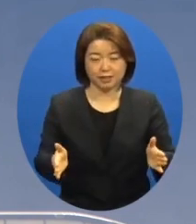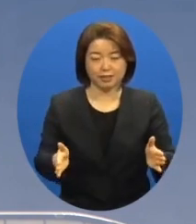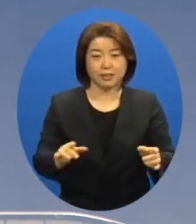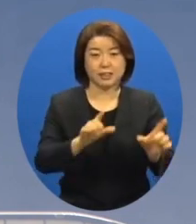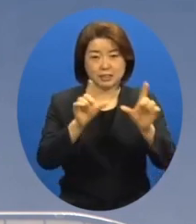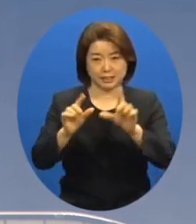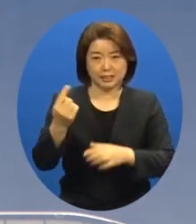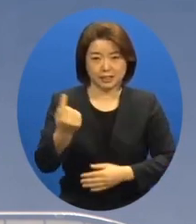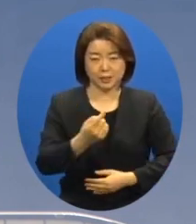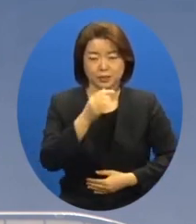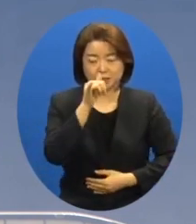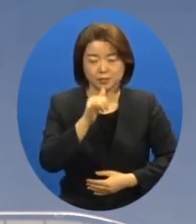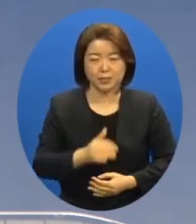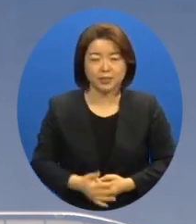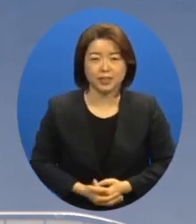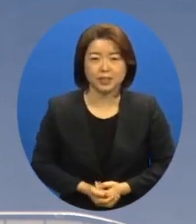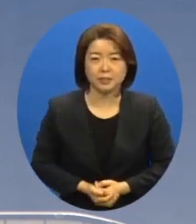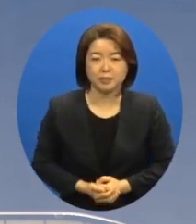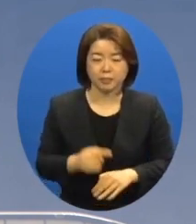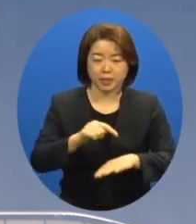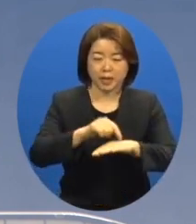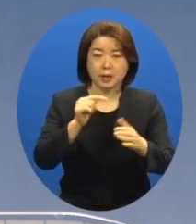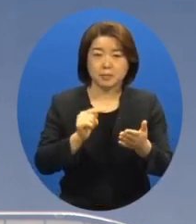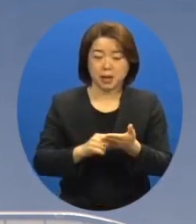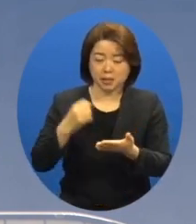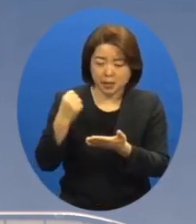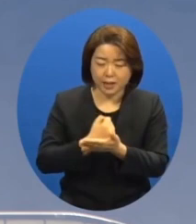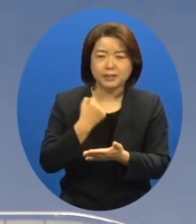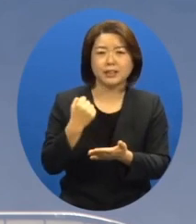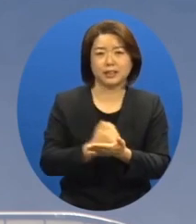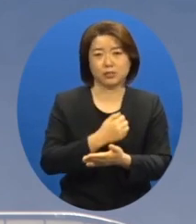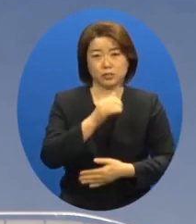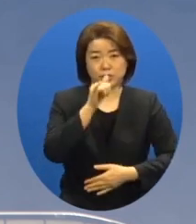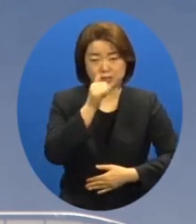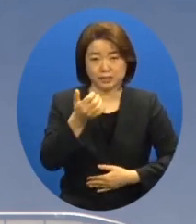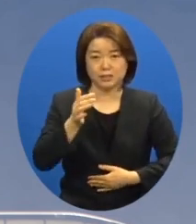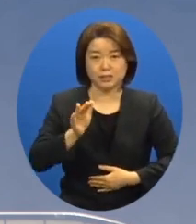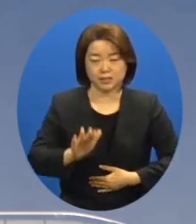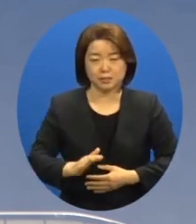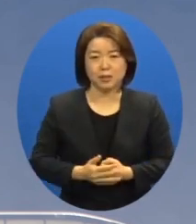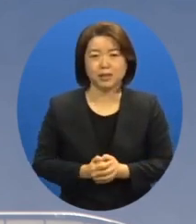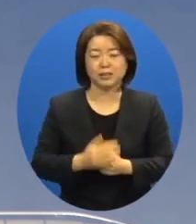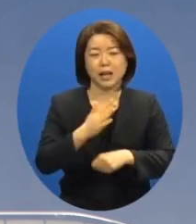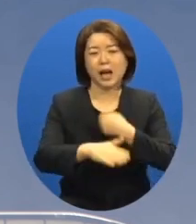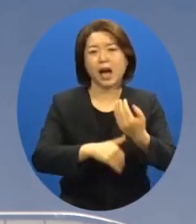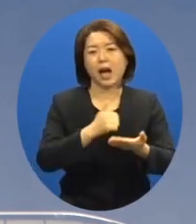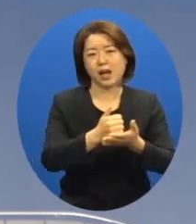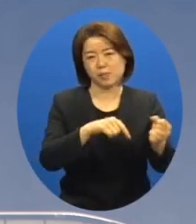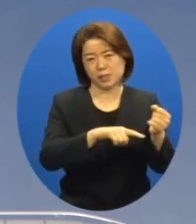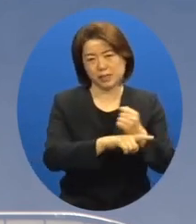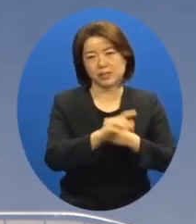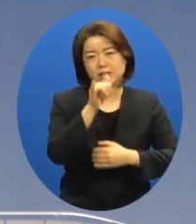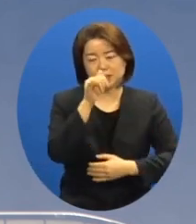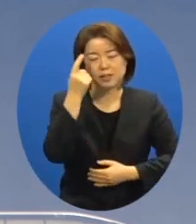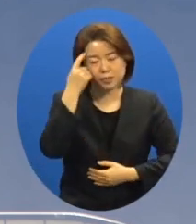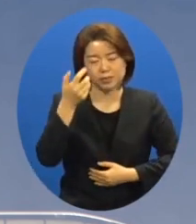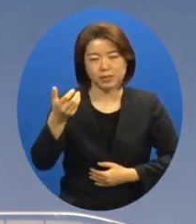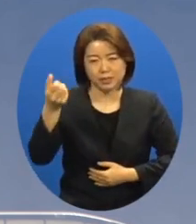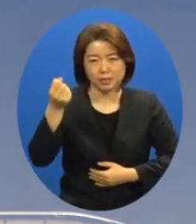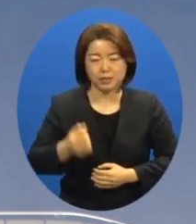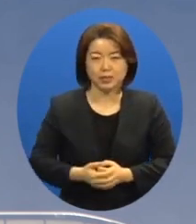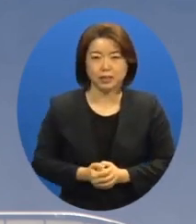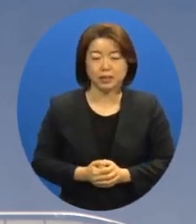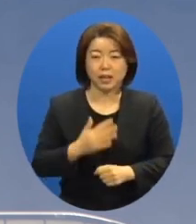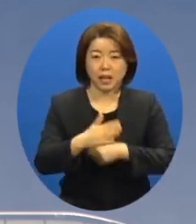보냈습니다. 마음이 안타까웠지만 하나님의 섭리도 있었다고 생각이 듭니다. 하나님이 두